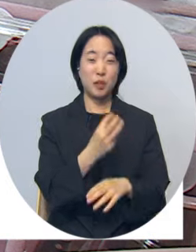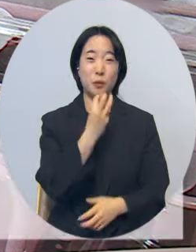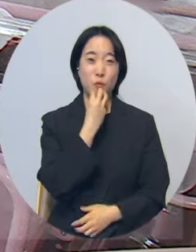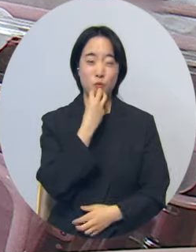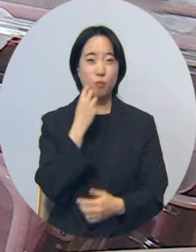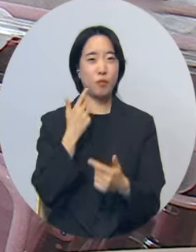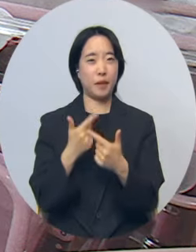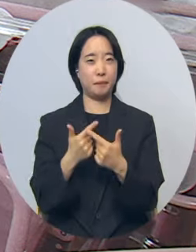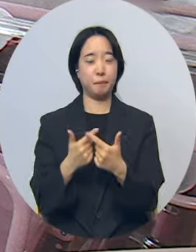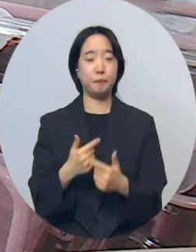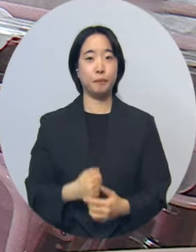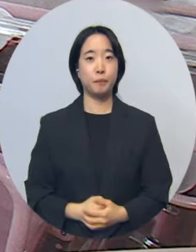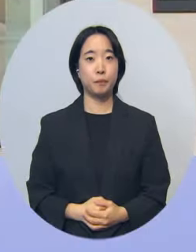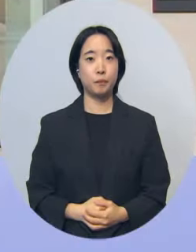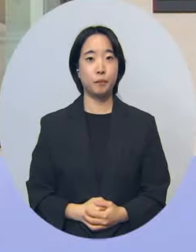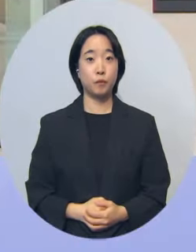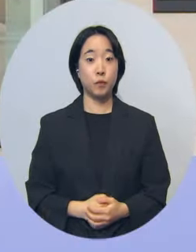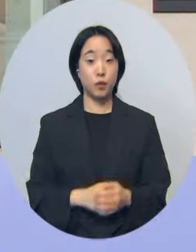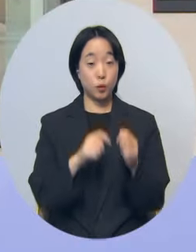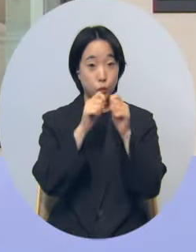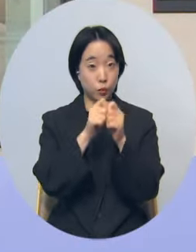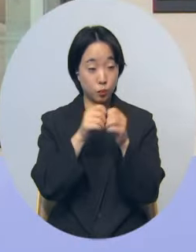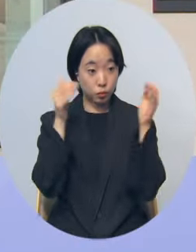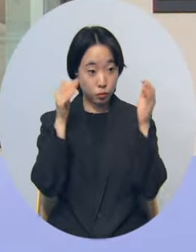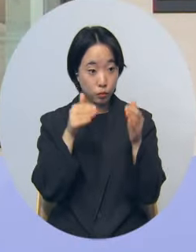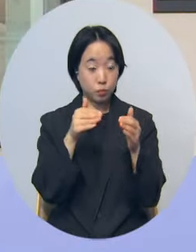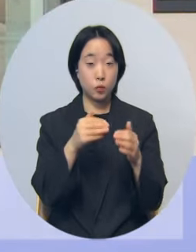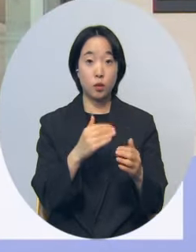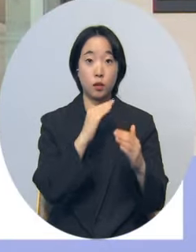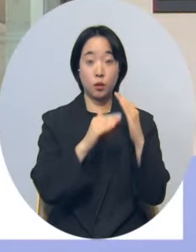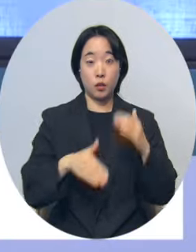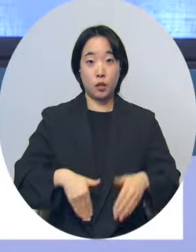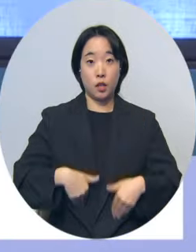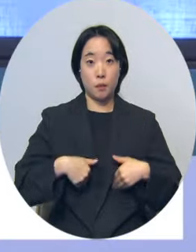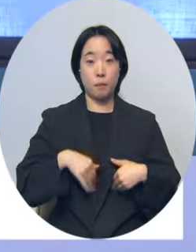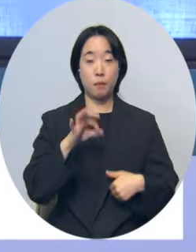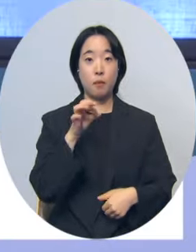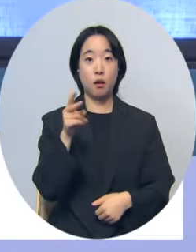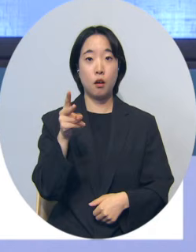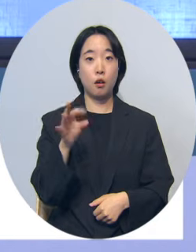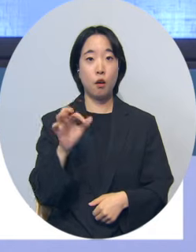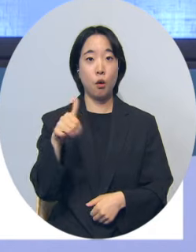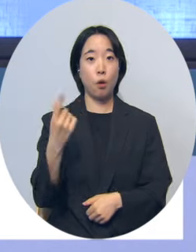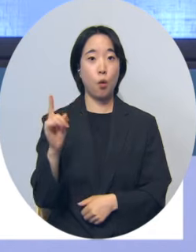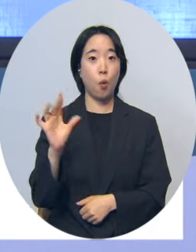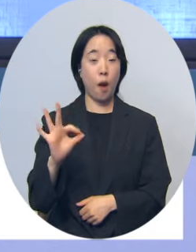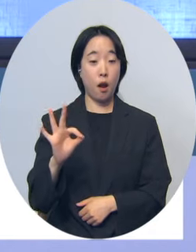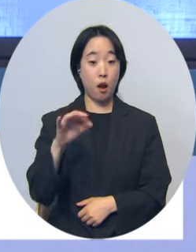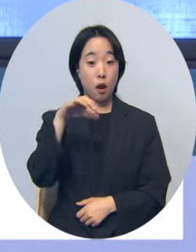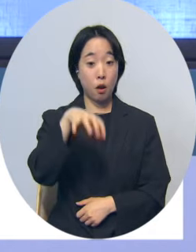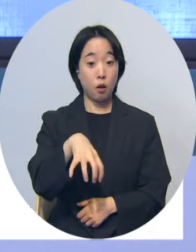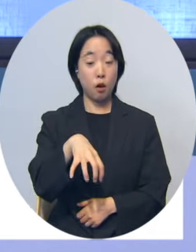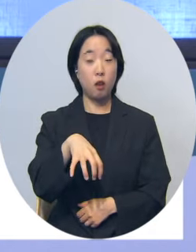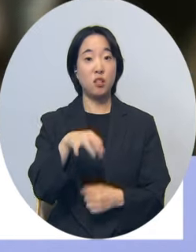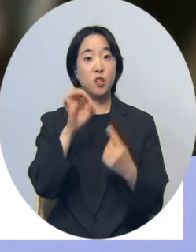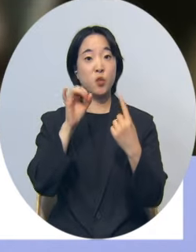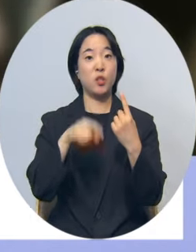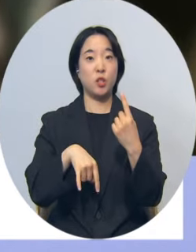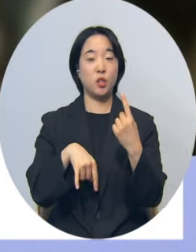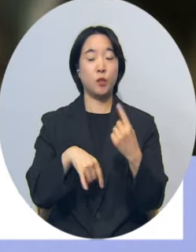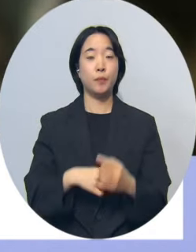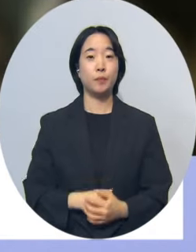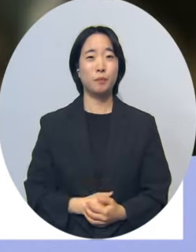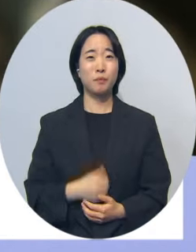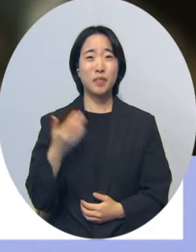낮았습니다. 시군구별로 살펴보면 전남 영광군이 1.65명으로 가장 높았는데요. 하지만 이 또한 현재